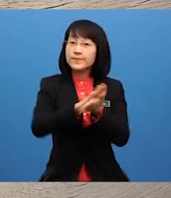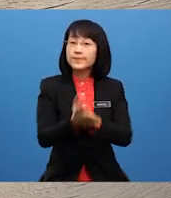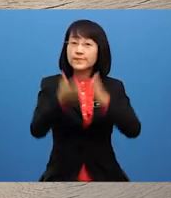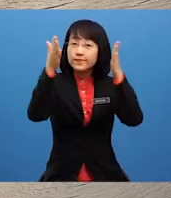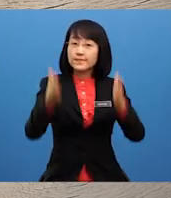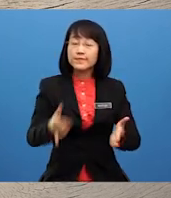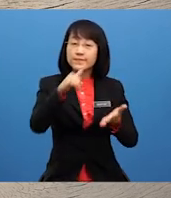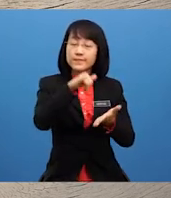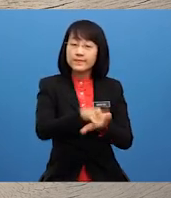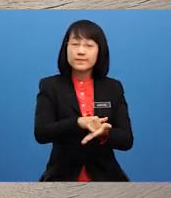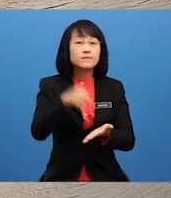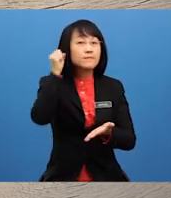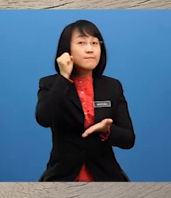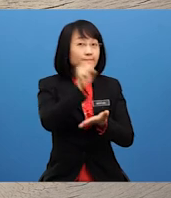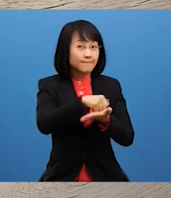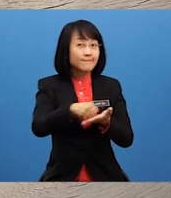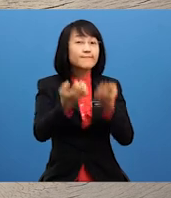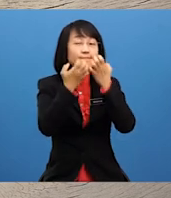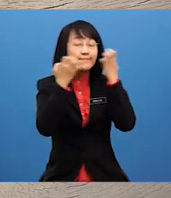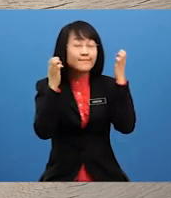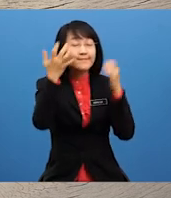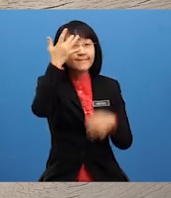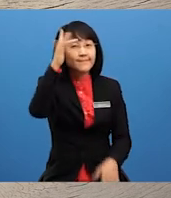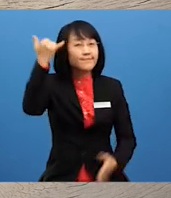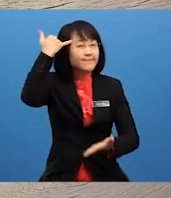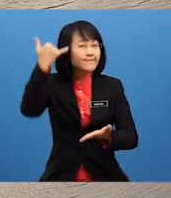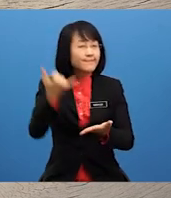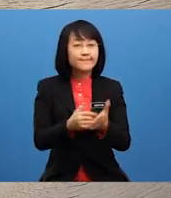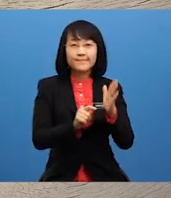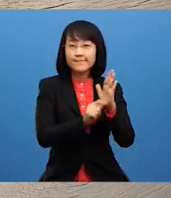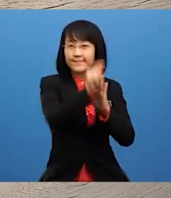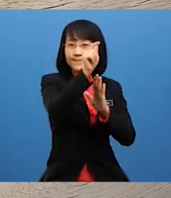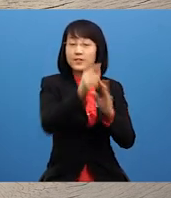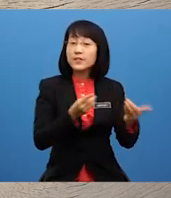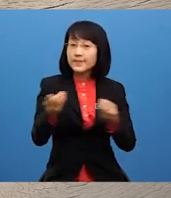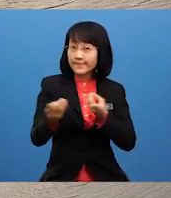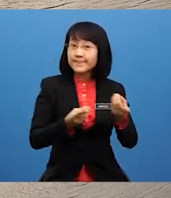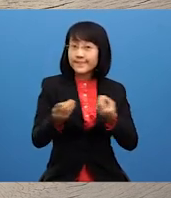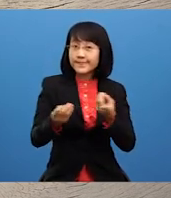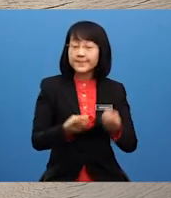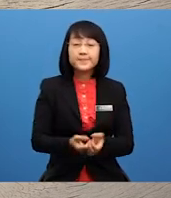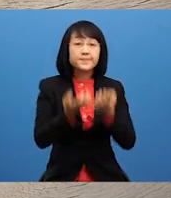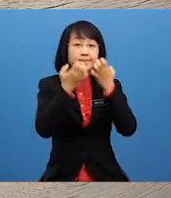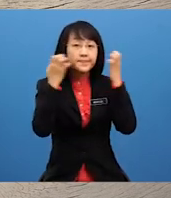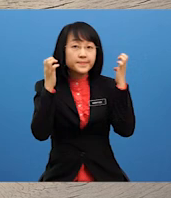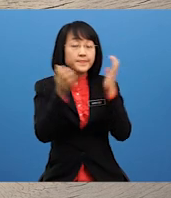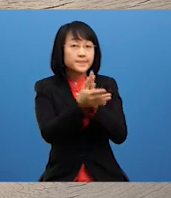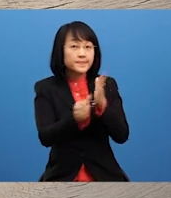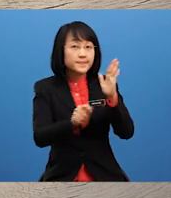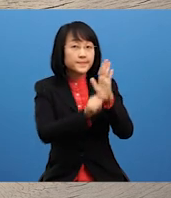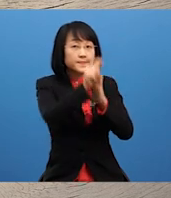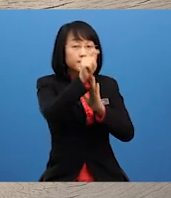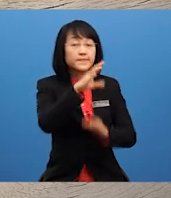itu setiausaha yang cekap, lebih berkeyakinan tinggi, berdisiplin, berkemahiran tinggi dalam